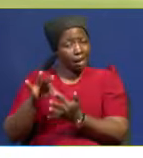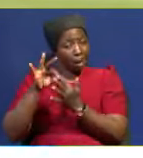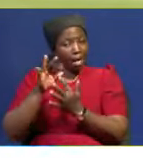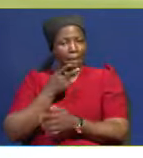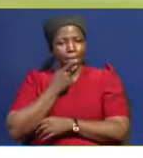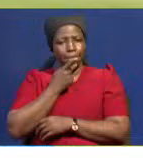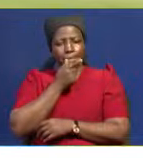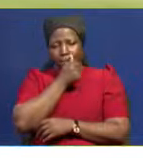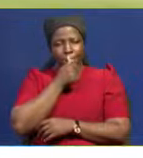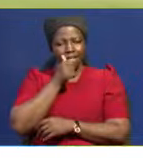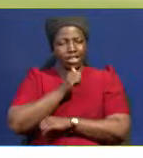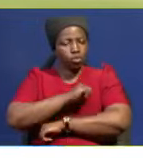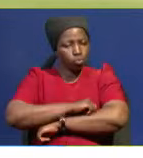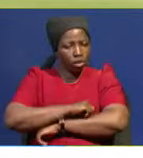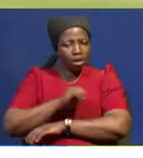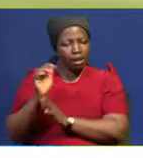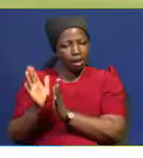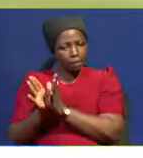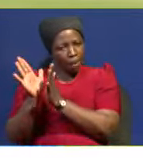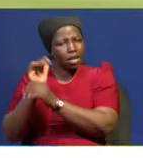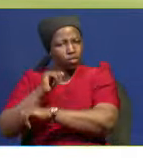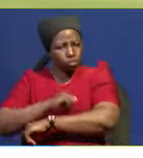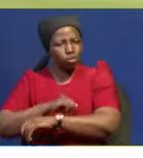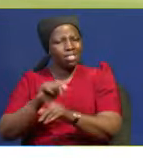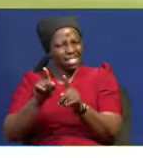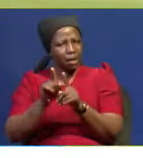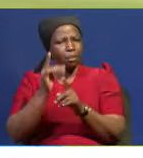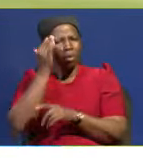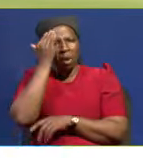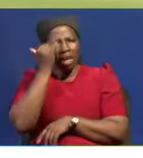school na hata yale ya public, kwa sababu